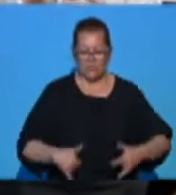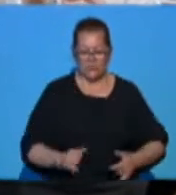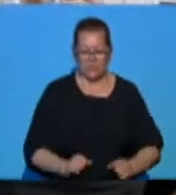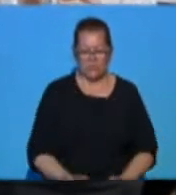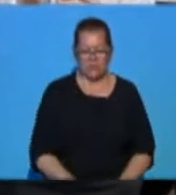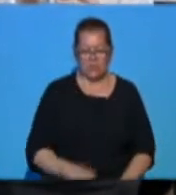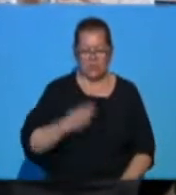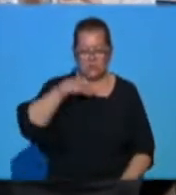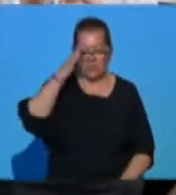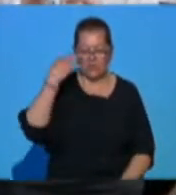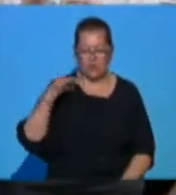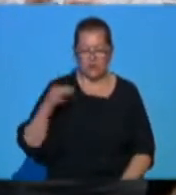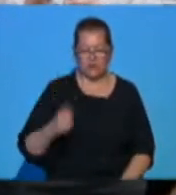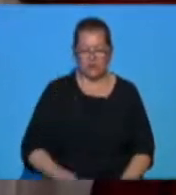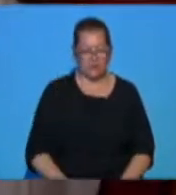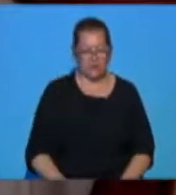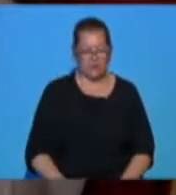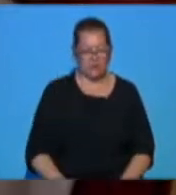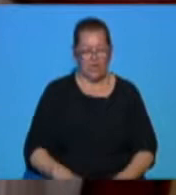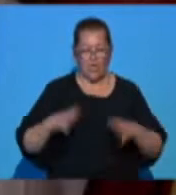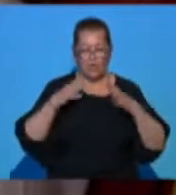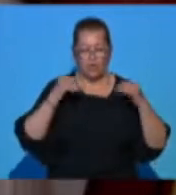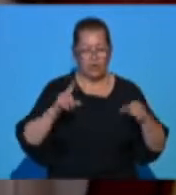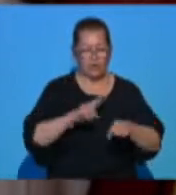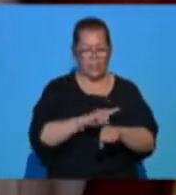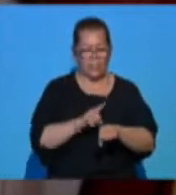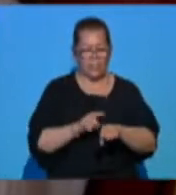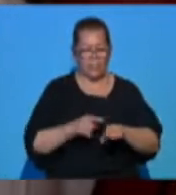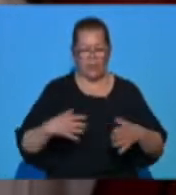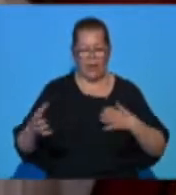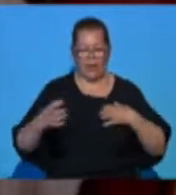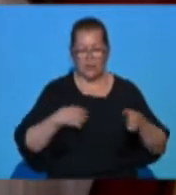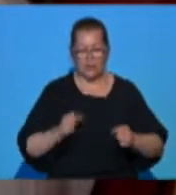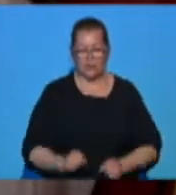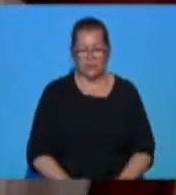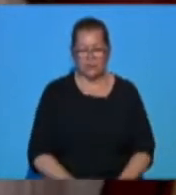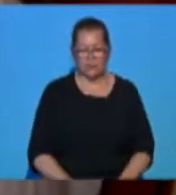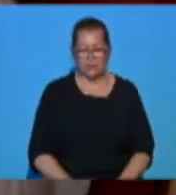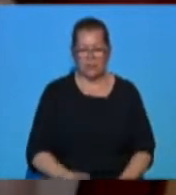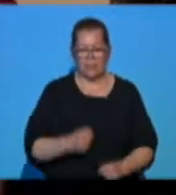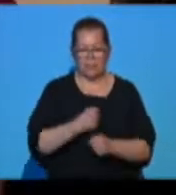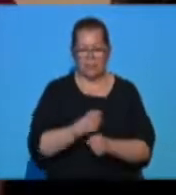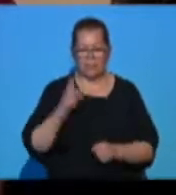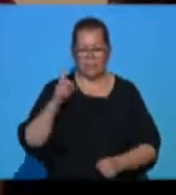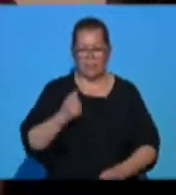eveniment. Colegiul a fost sărbătorit printr-o serie de momente artistice pregătite de elevi.